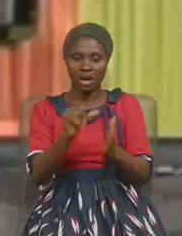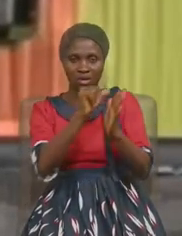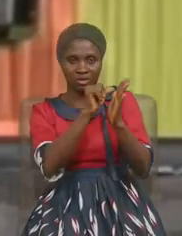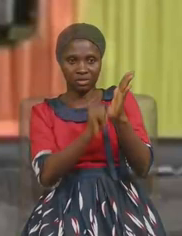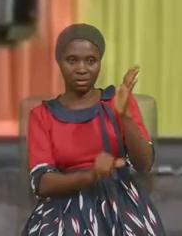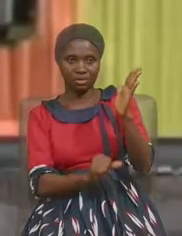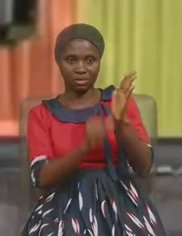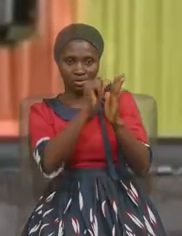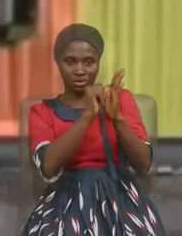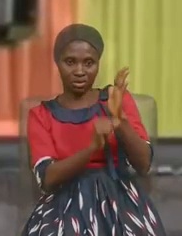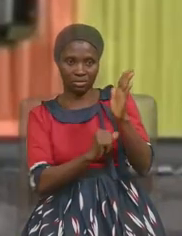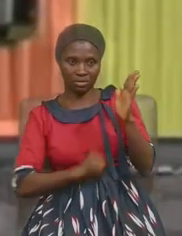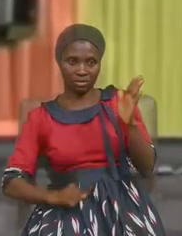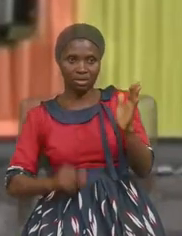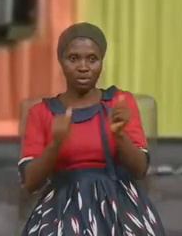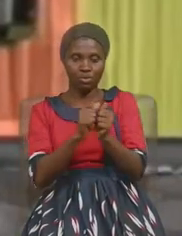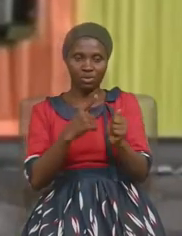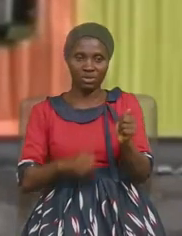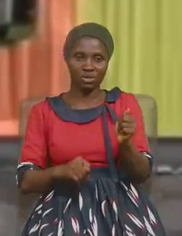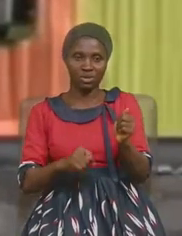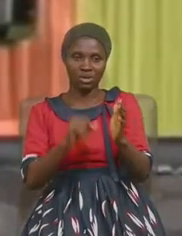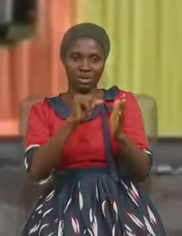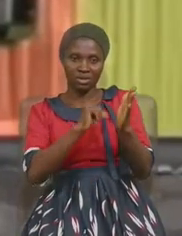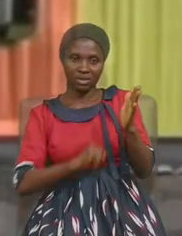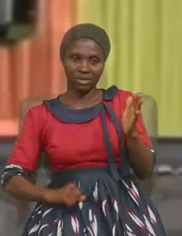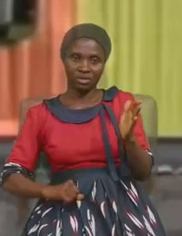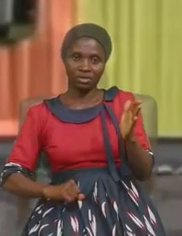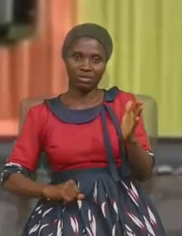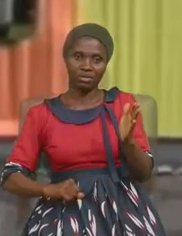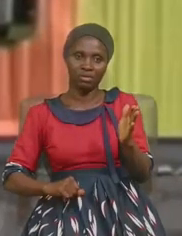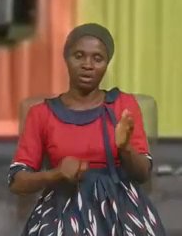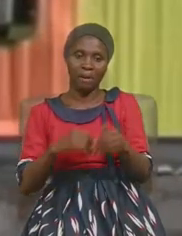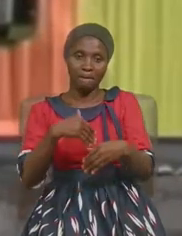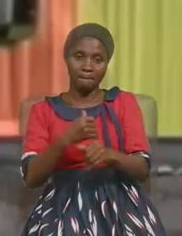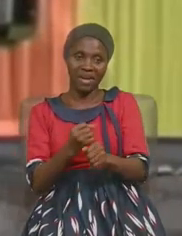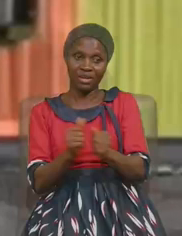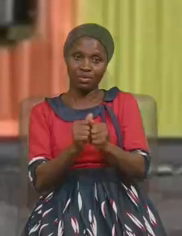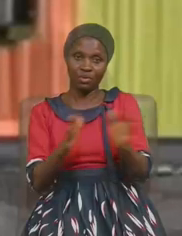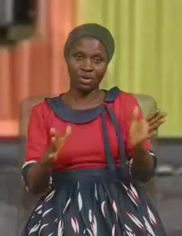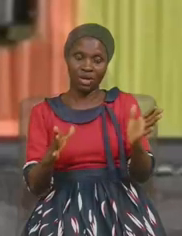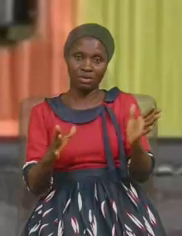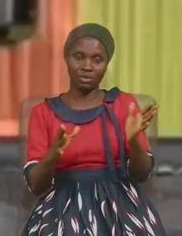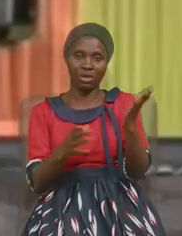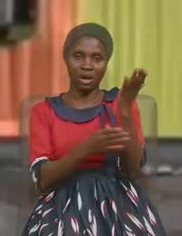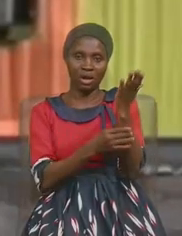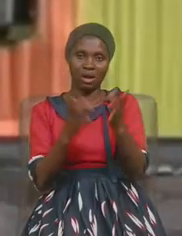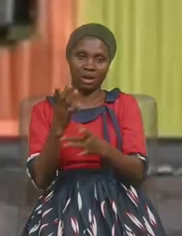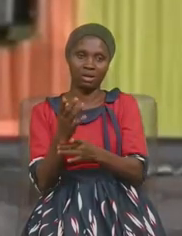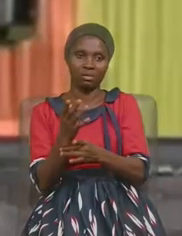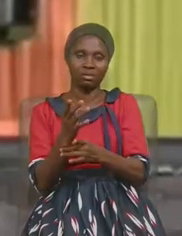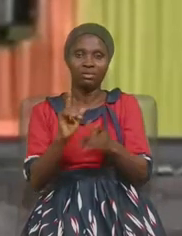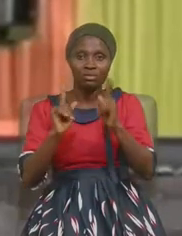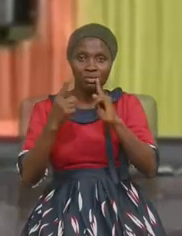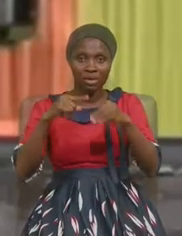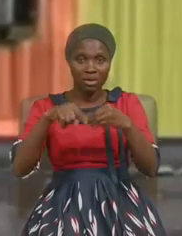d'une circoncision que la main n'a pas faite. Il parle de quelque chose de